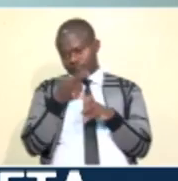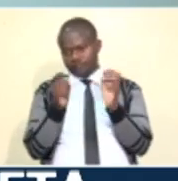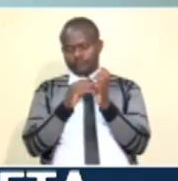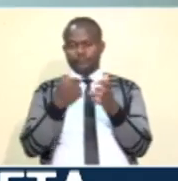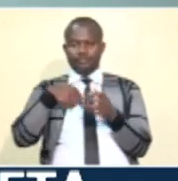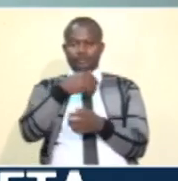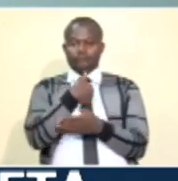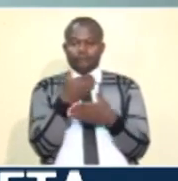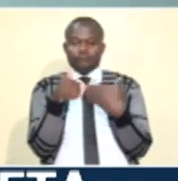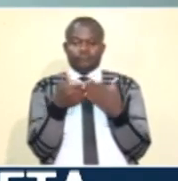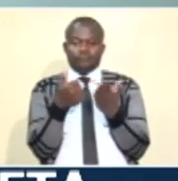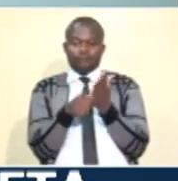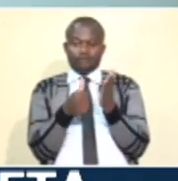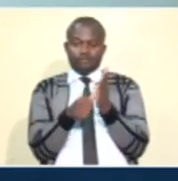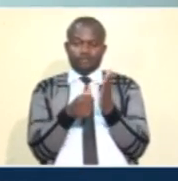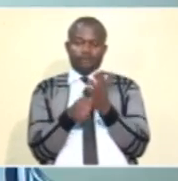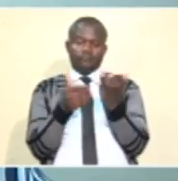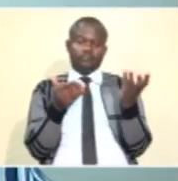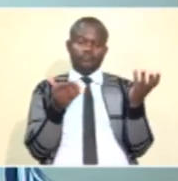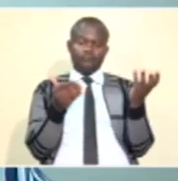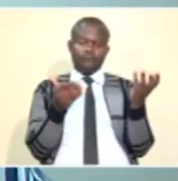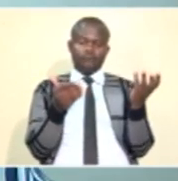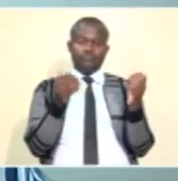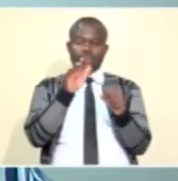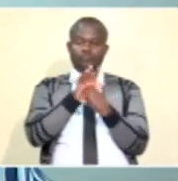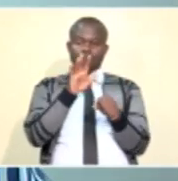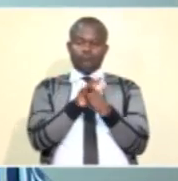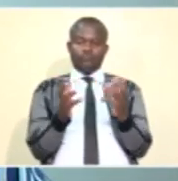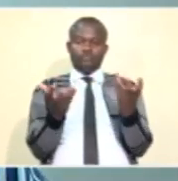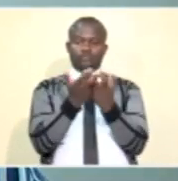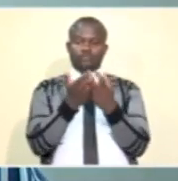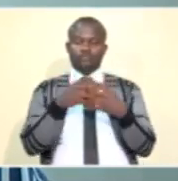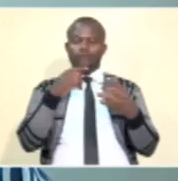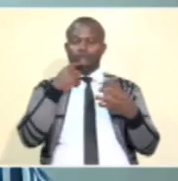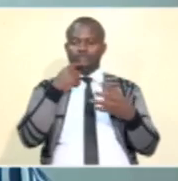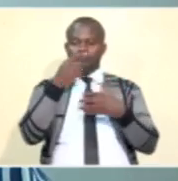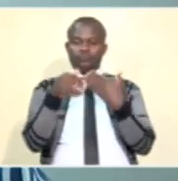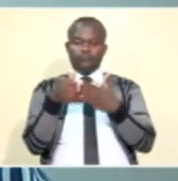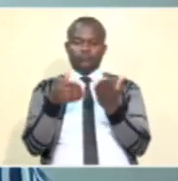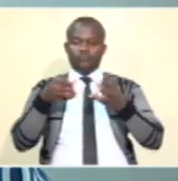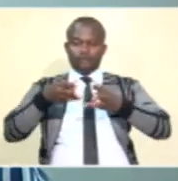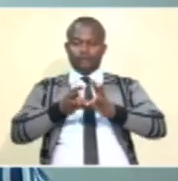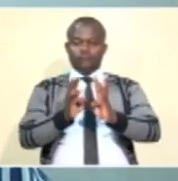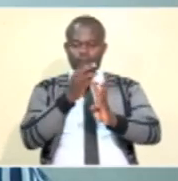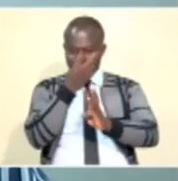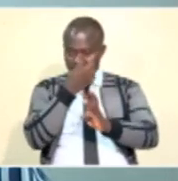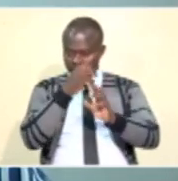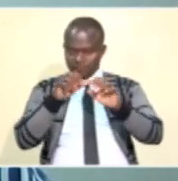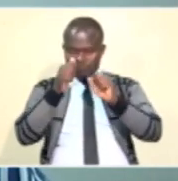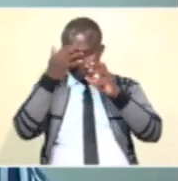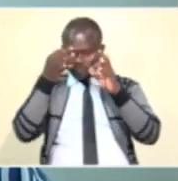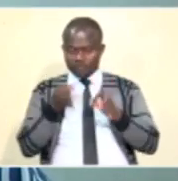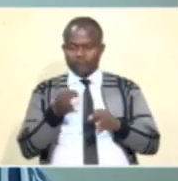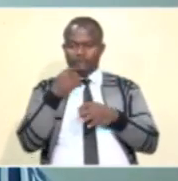nagize ikibazo cyane cyane kijyanye na nuko hafashwe ingamba